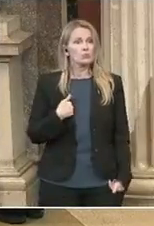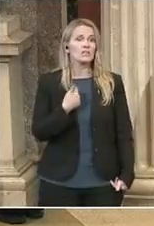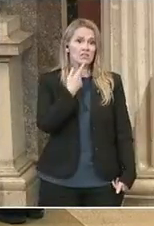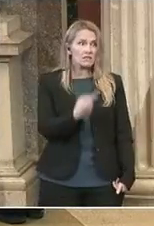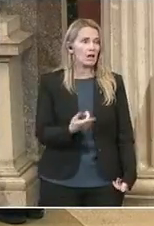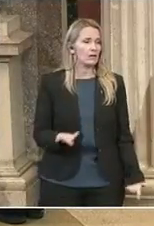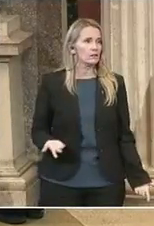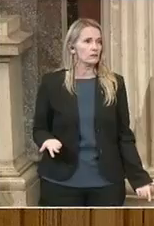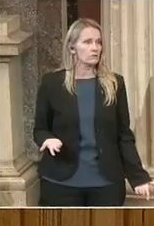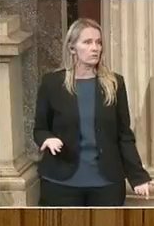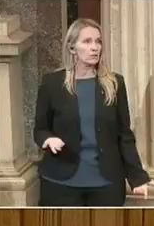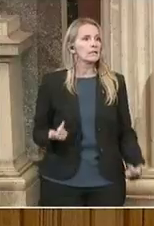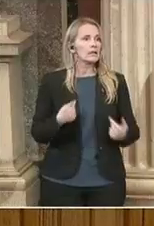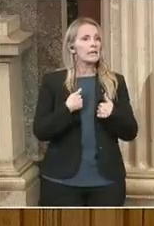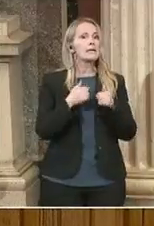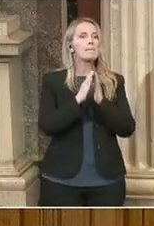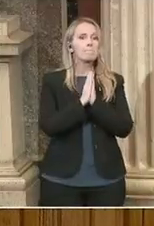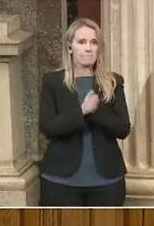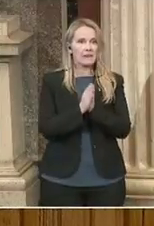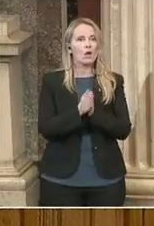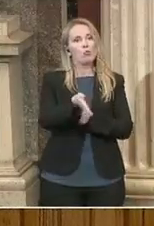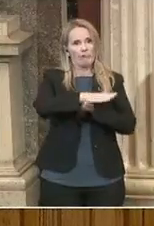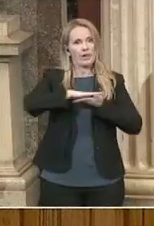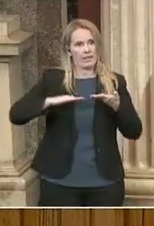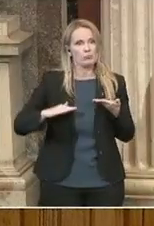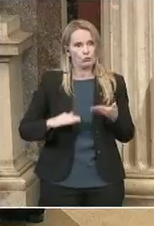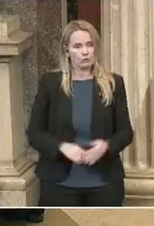sage ich bitte um